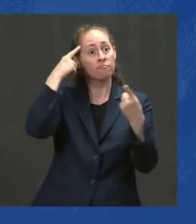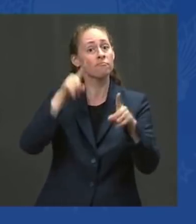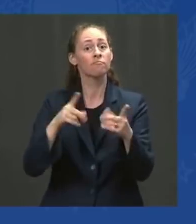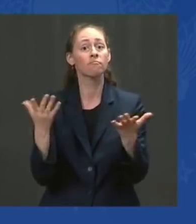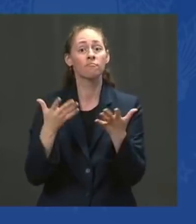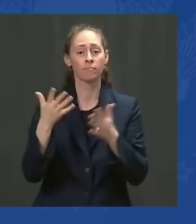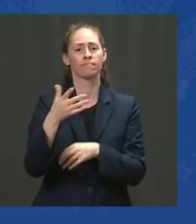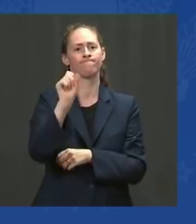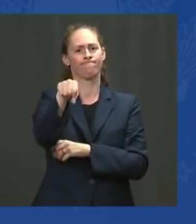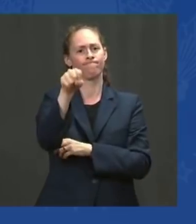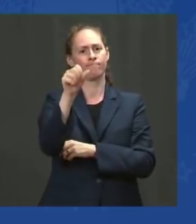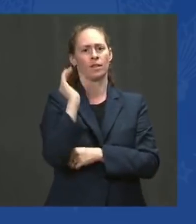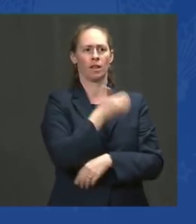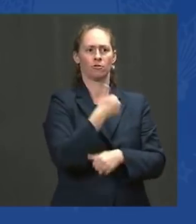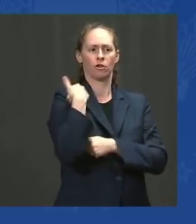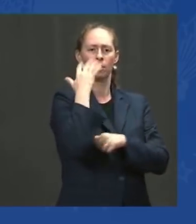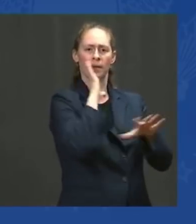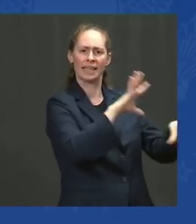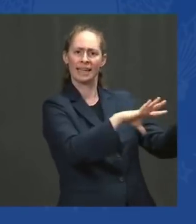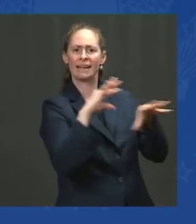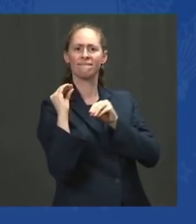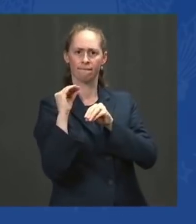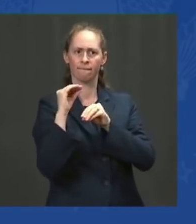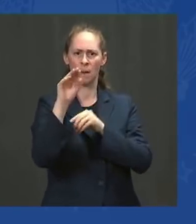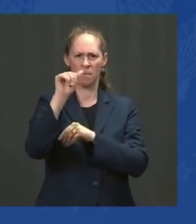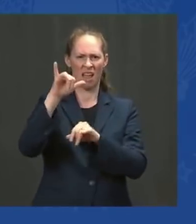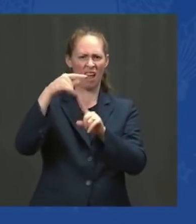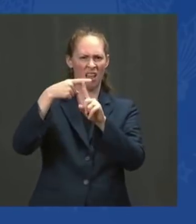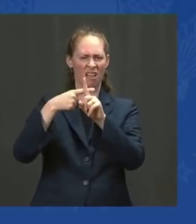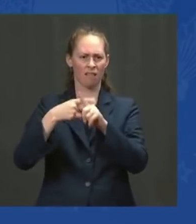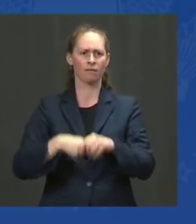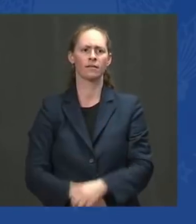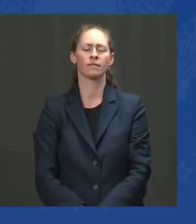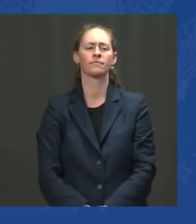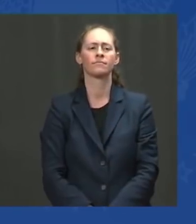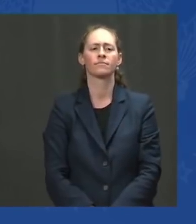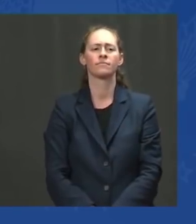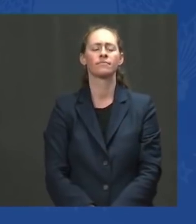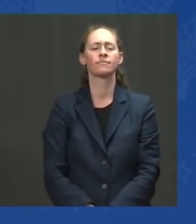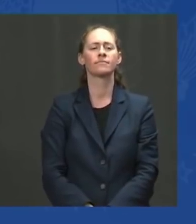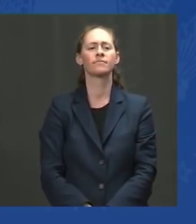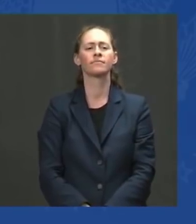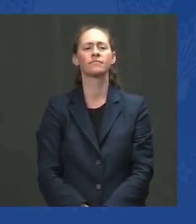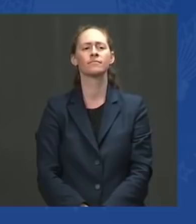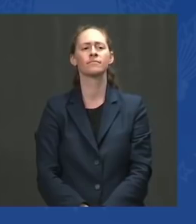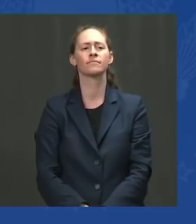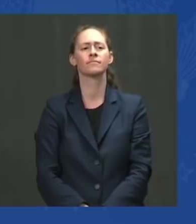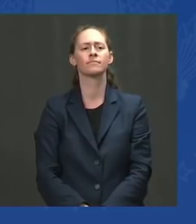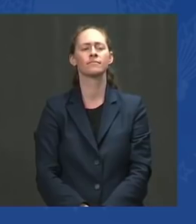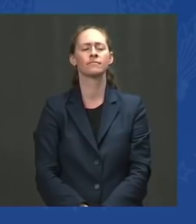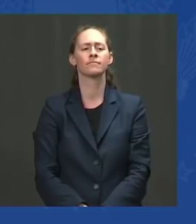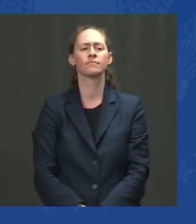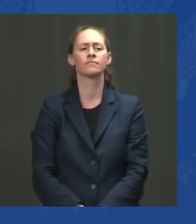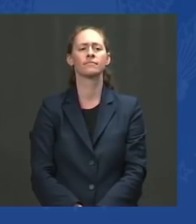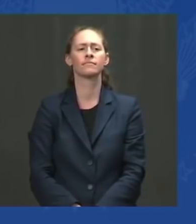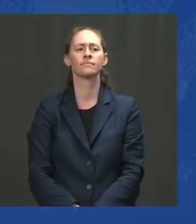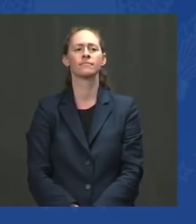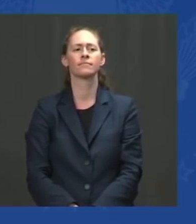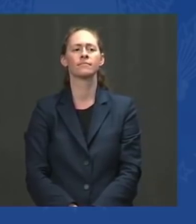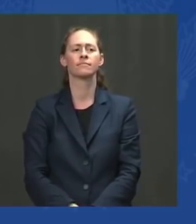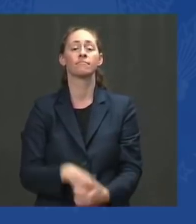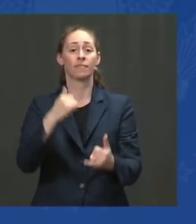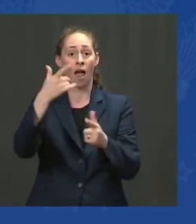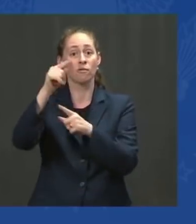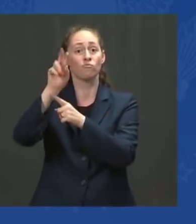下，成为今天这样一个局面，阿富汗政府特别是阿富汗的政府军对此应该负主要的责